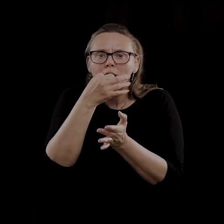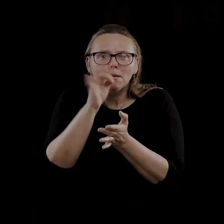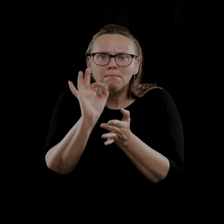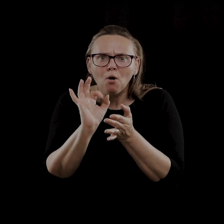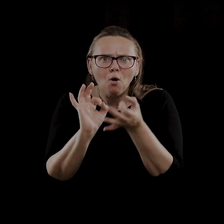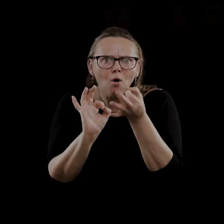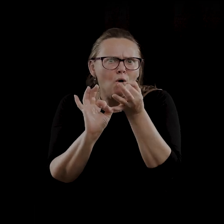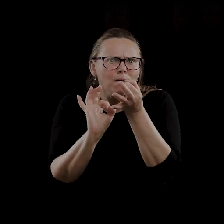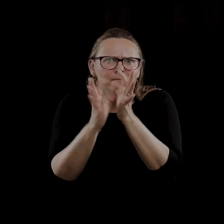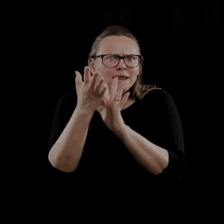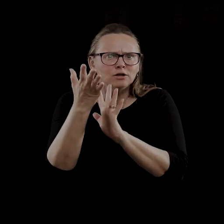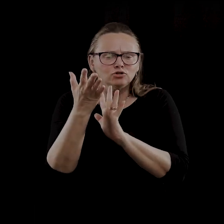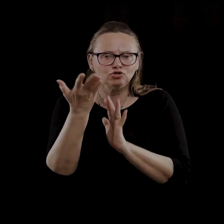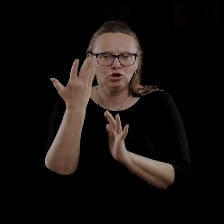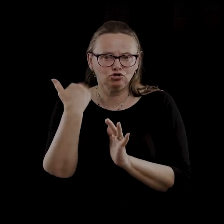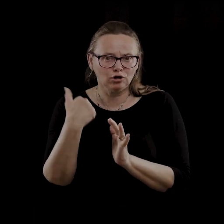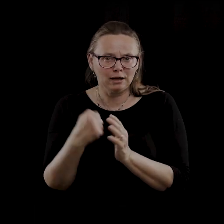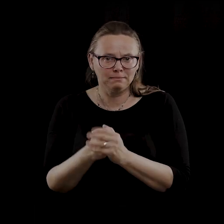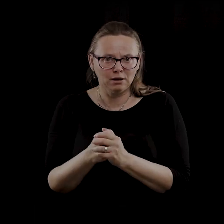bilo.